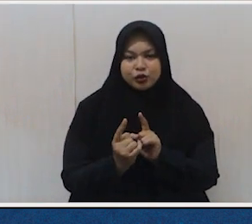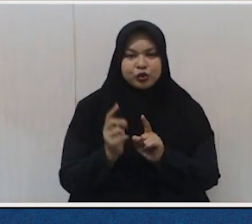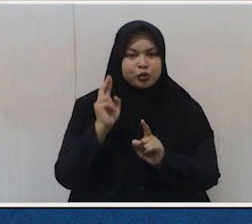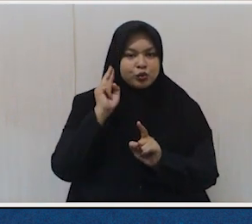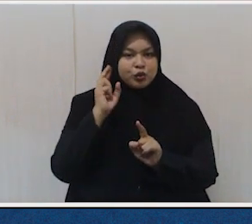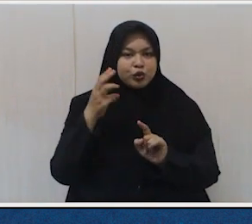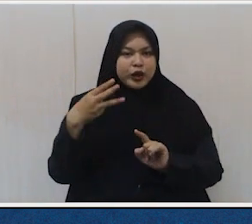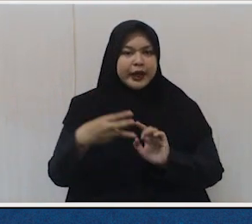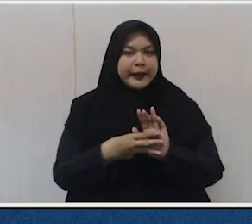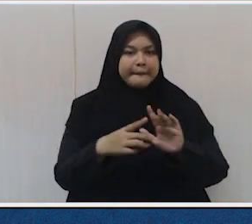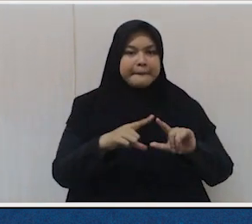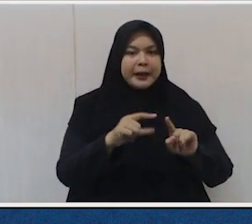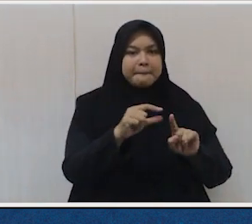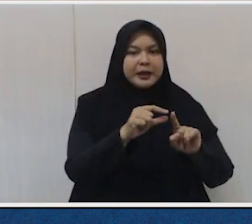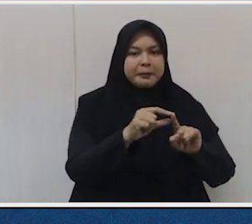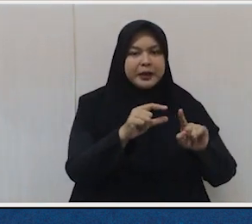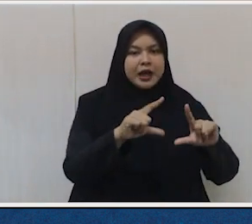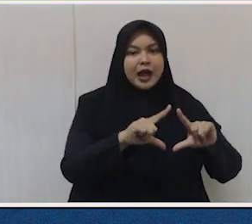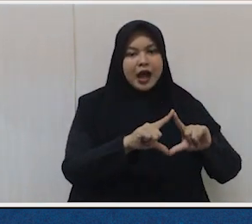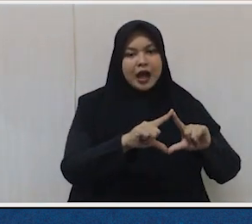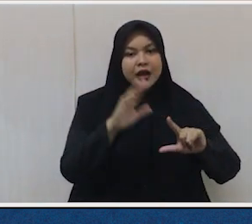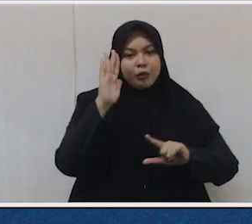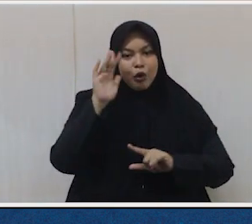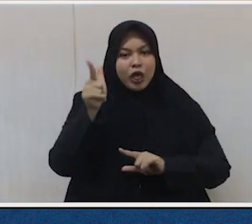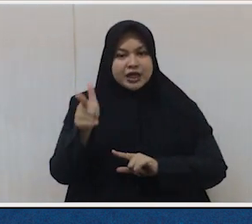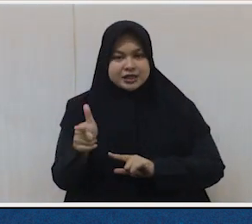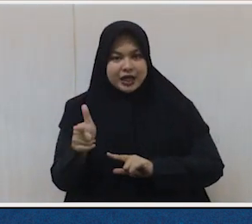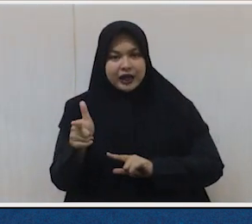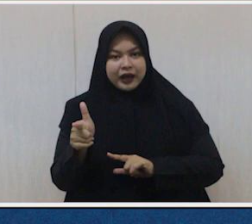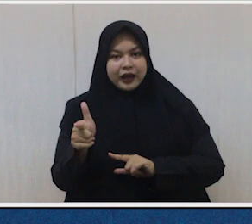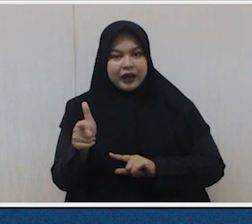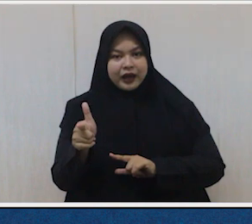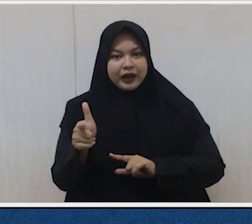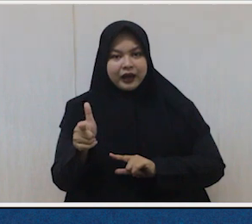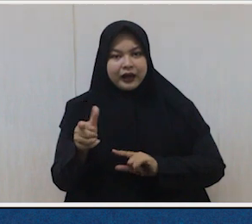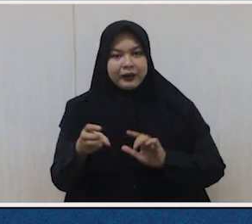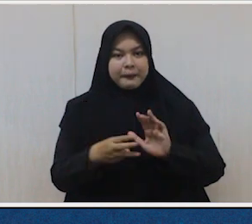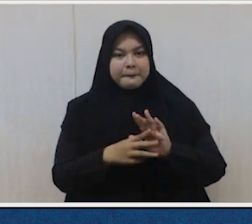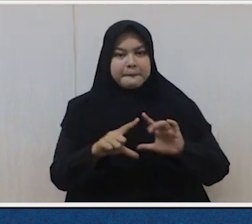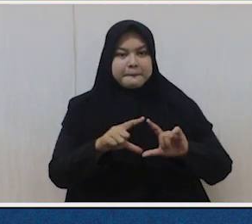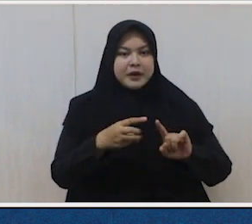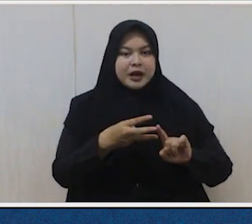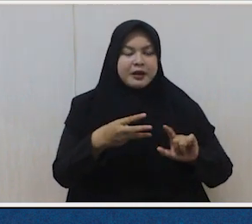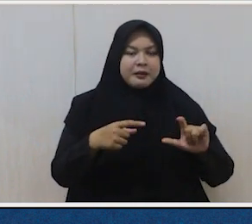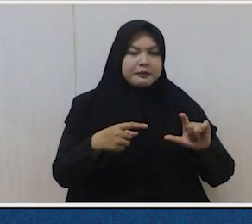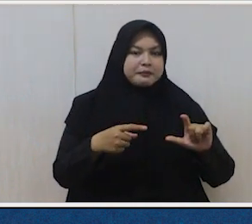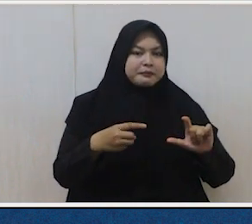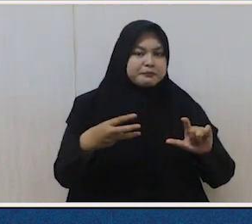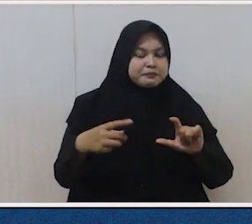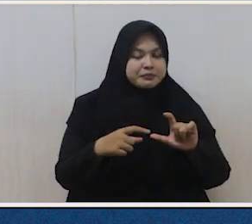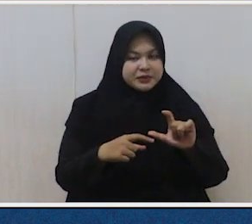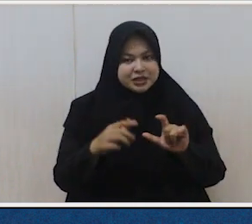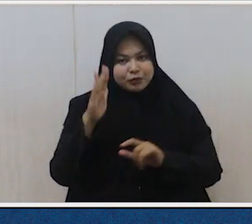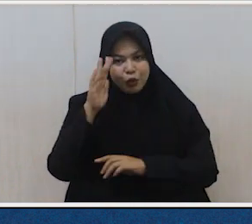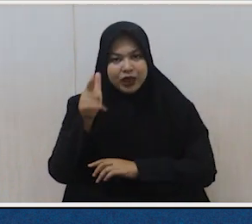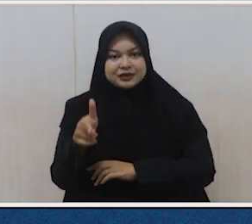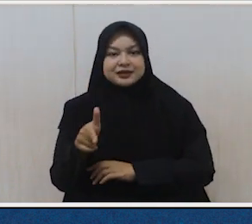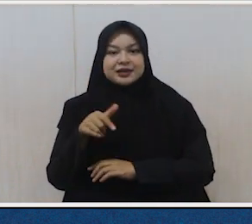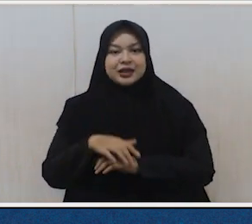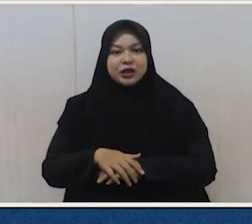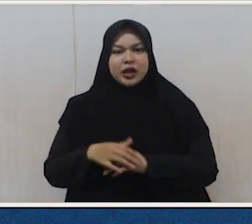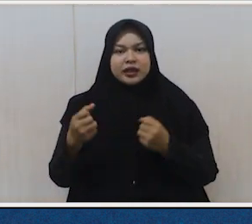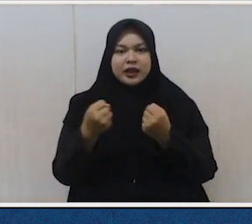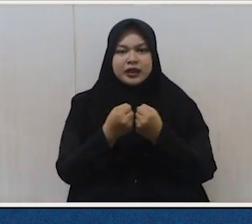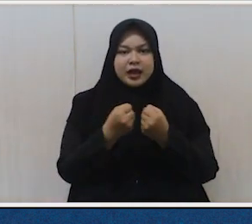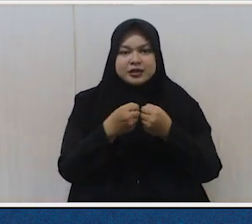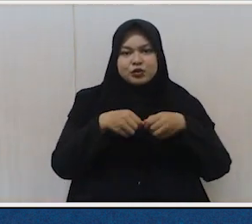Bu Ema ya PPA kepolisian itu itu ada tantangan-tantangan yang sifatnya struktur misalkan